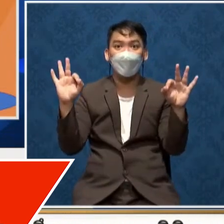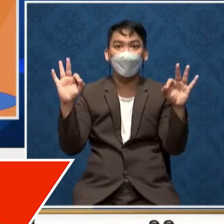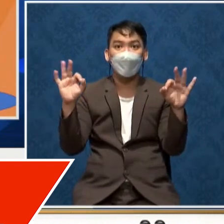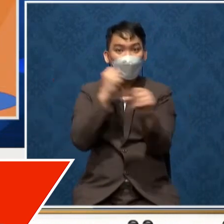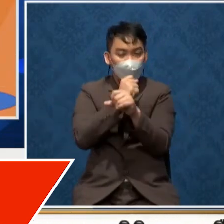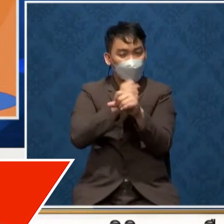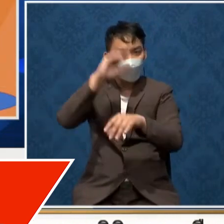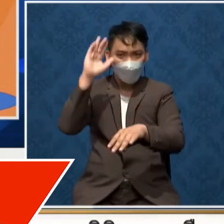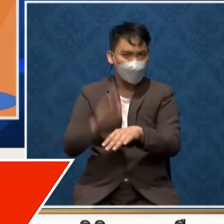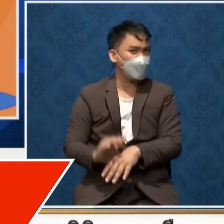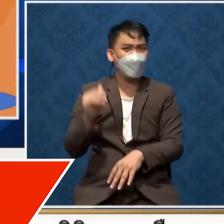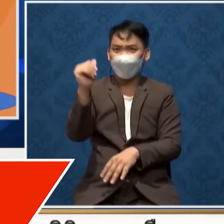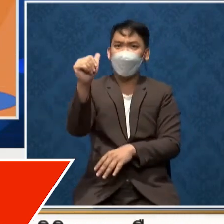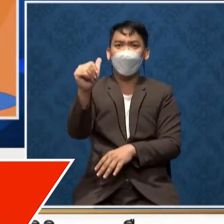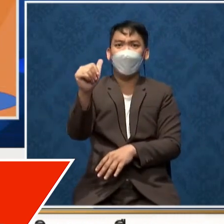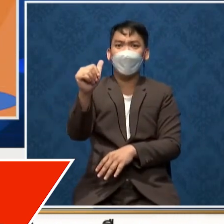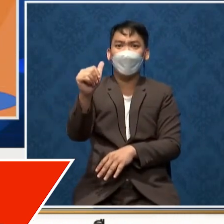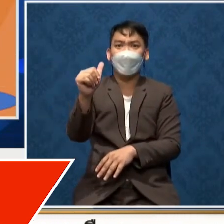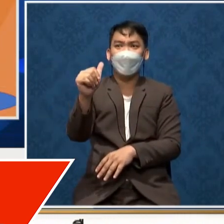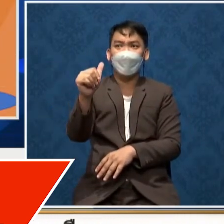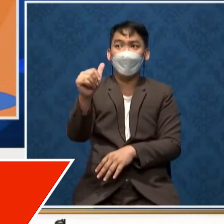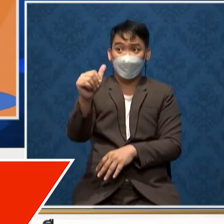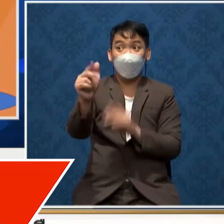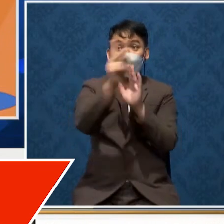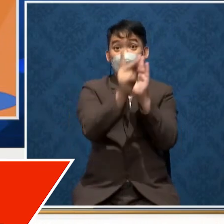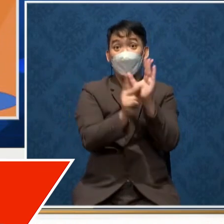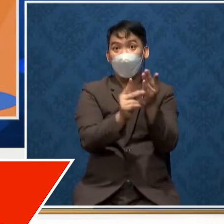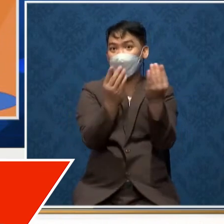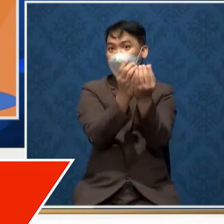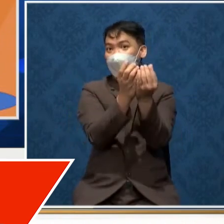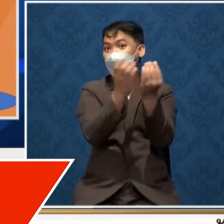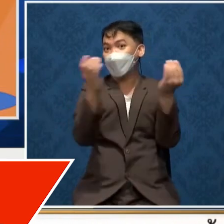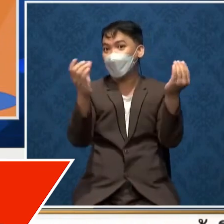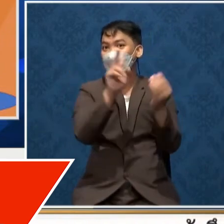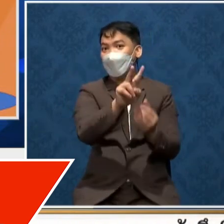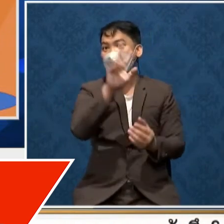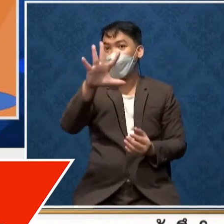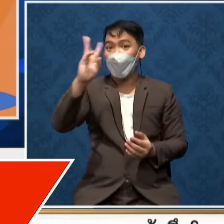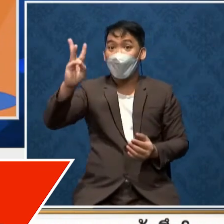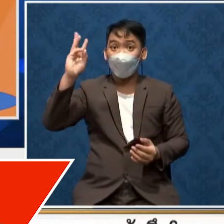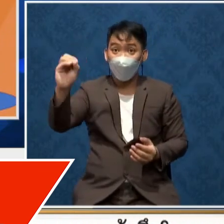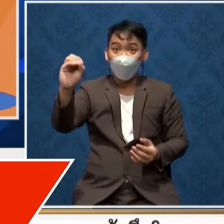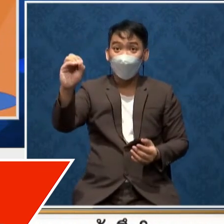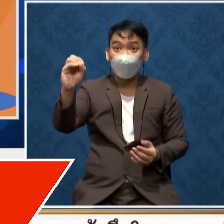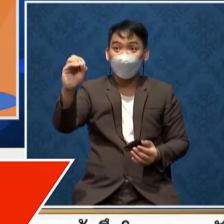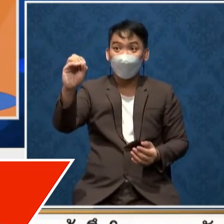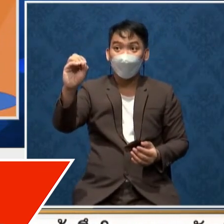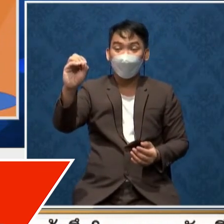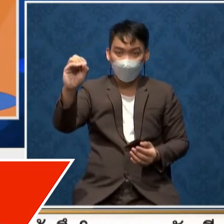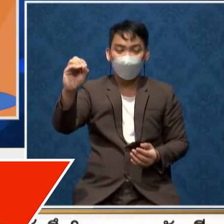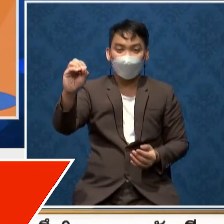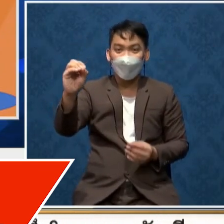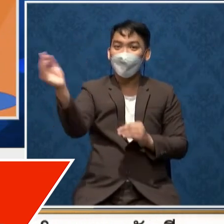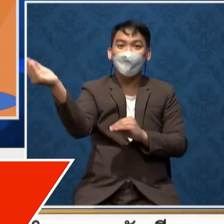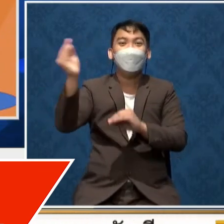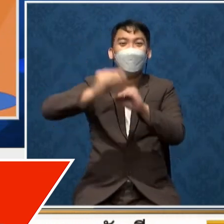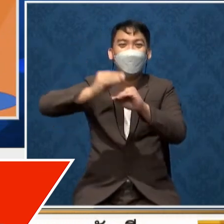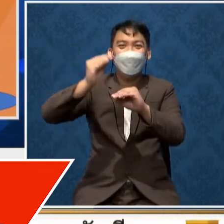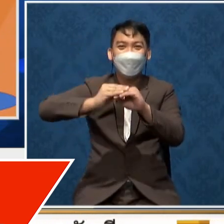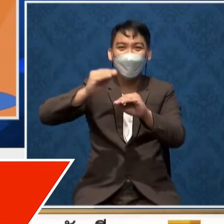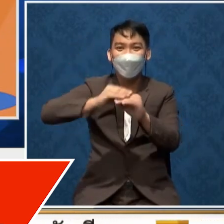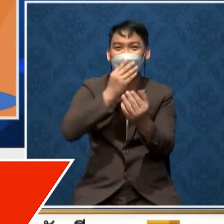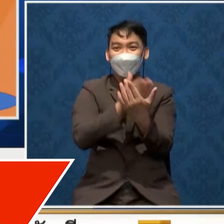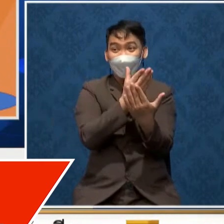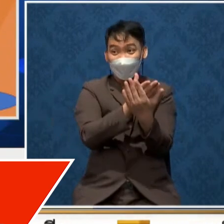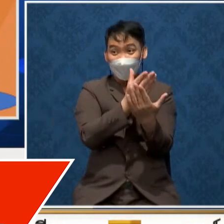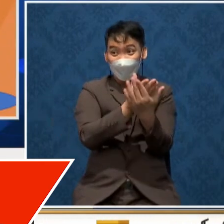พได้อย่างไรก็ตามในรัฐธรรมนูญ2560 ได้เพิ่มเติมว่าการจัดสรรงบประมาณให้